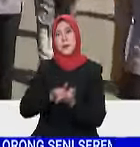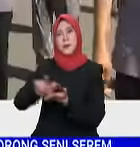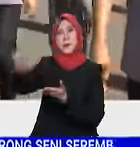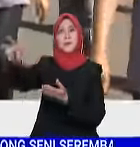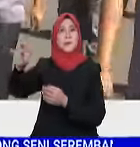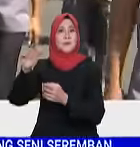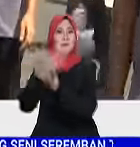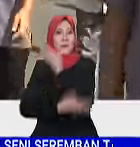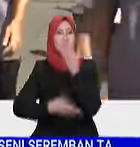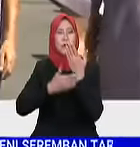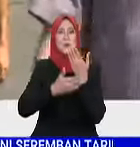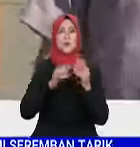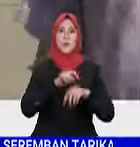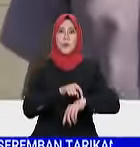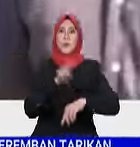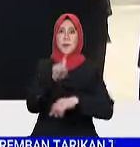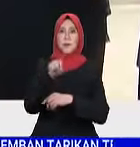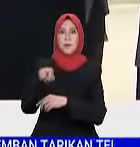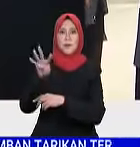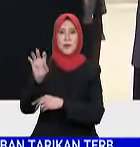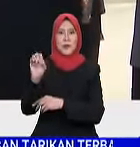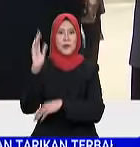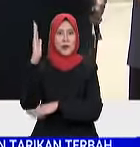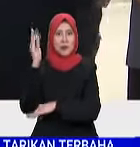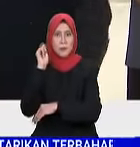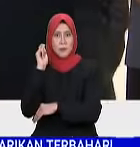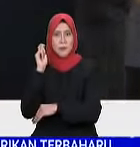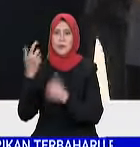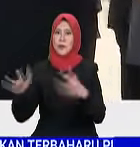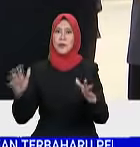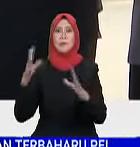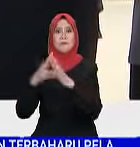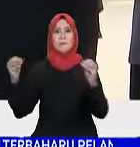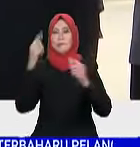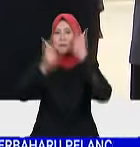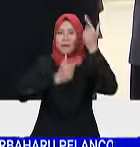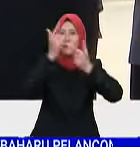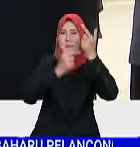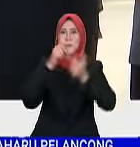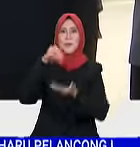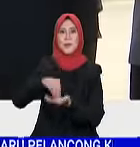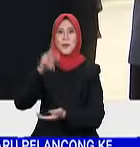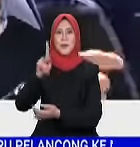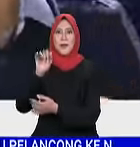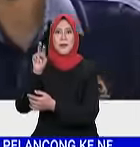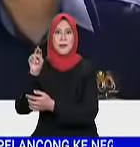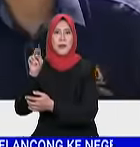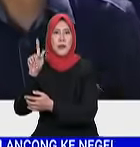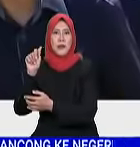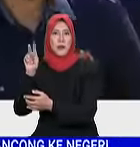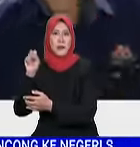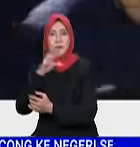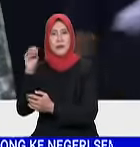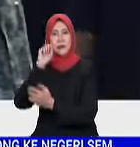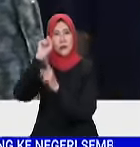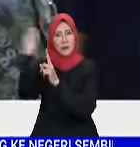ke ibu negara kira-kira 1.40 tengah hari tadi selepas selesai lawatan di Kinabatangan dan Sandakan.